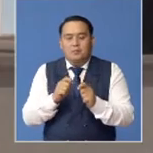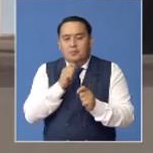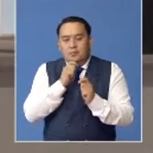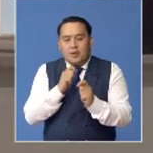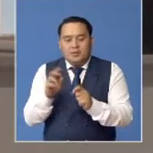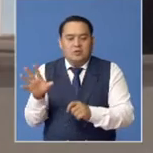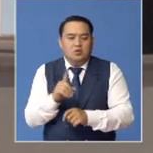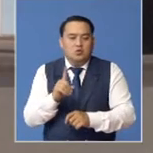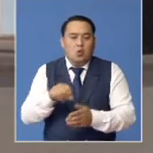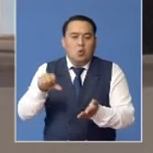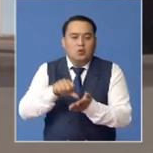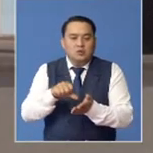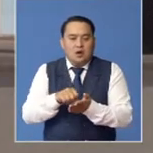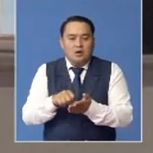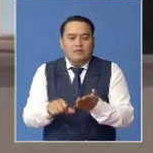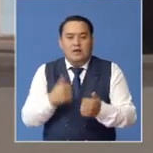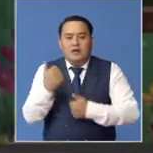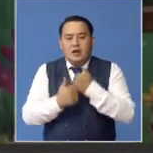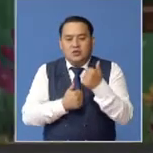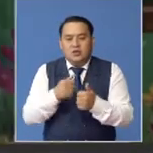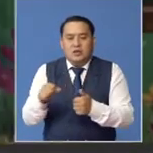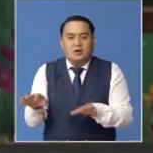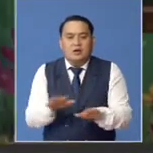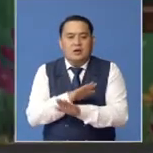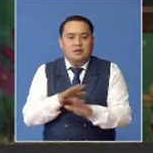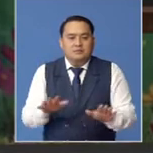письма за то, что приняли участие в гала-концерте.